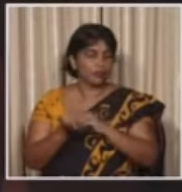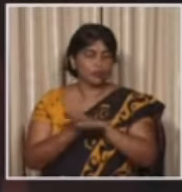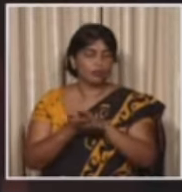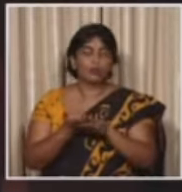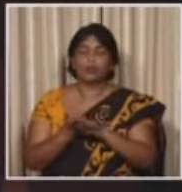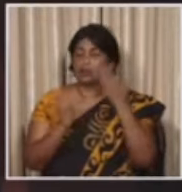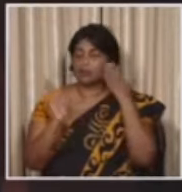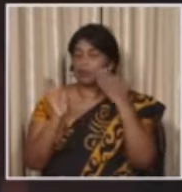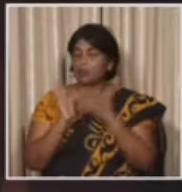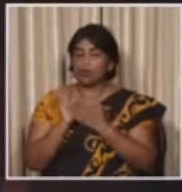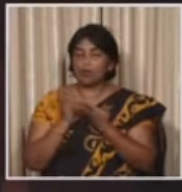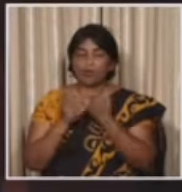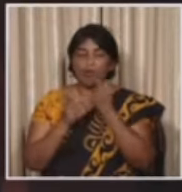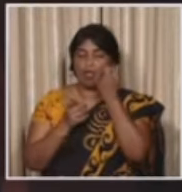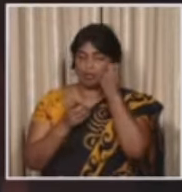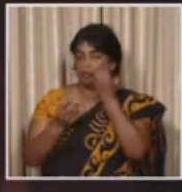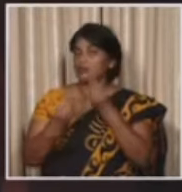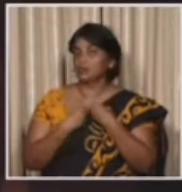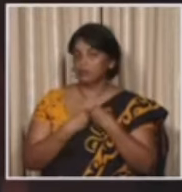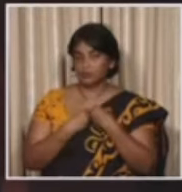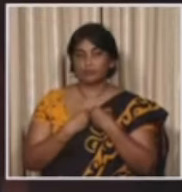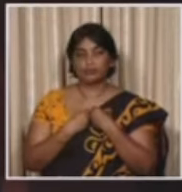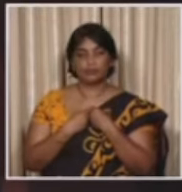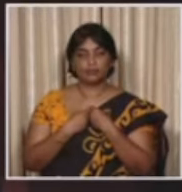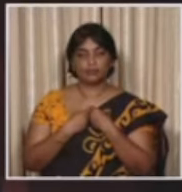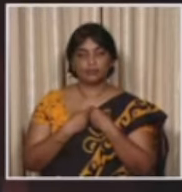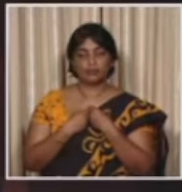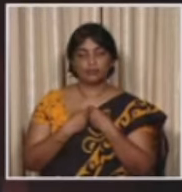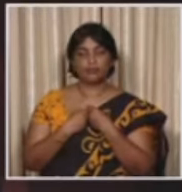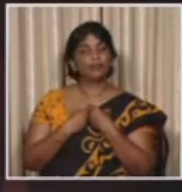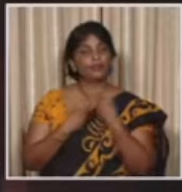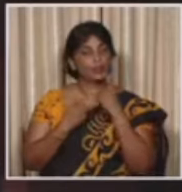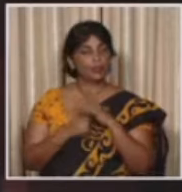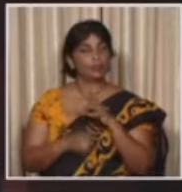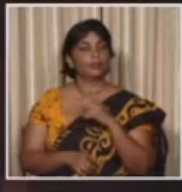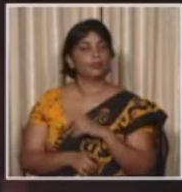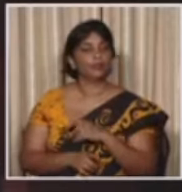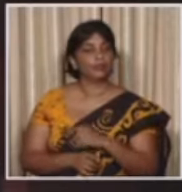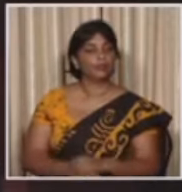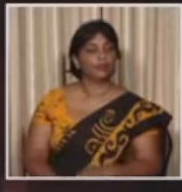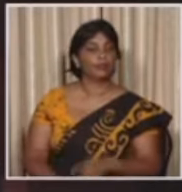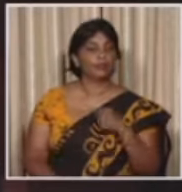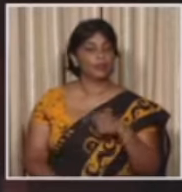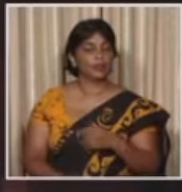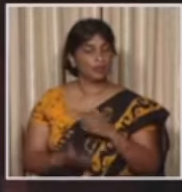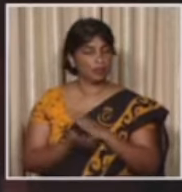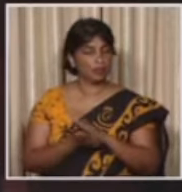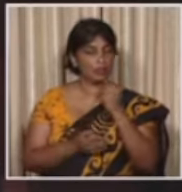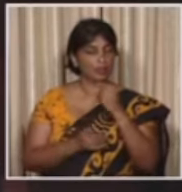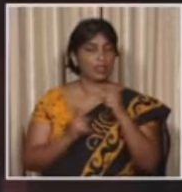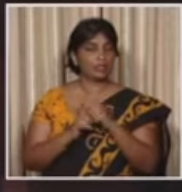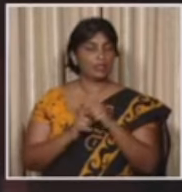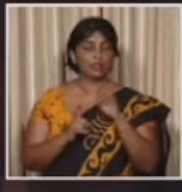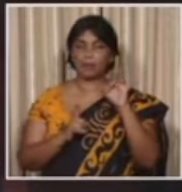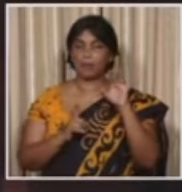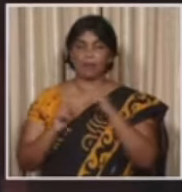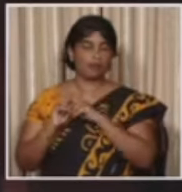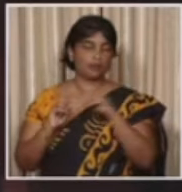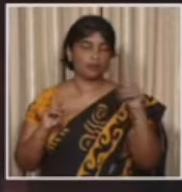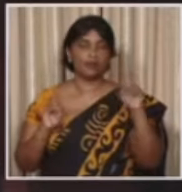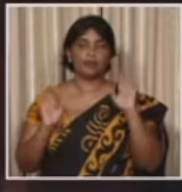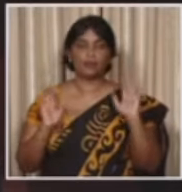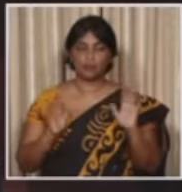වැඩපිළිවෙලක් වැඩගත් වෙනවායි කියලා අපි යෝජනා කරමු. ඒ වගේම මේ සහනේ දීලා තියෙන්නේ දෙසැම්බර් 15 දක්වා